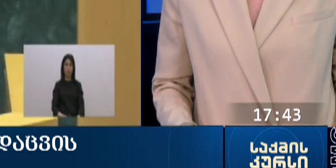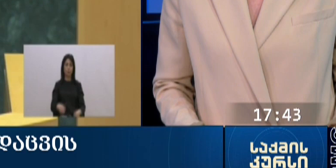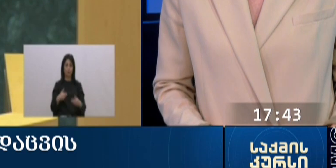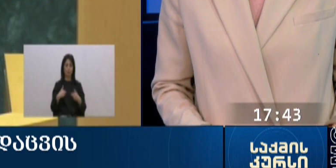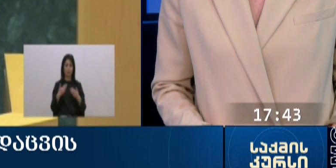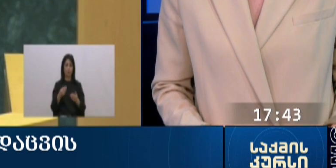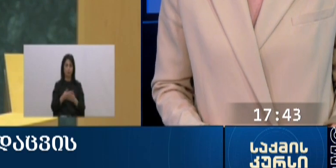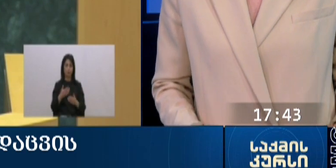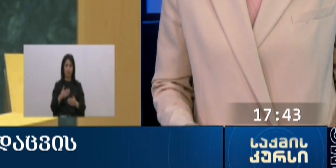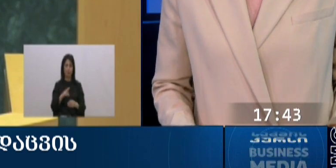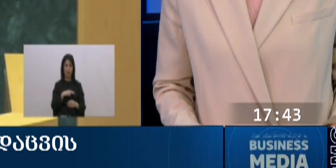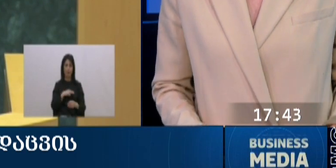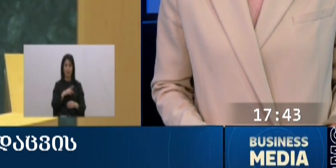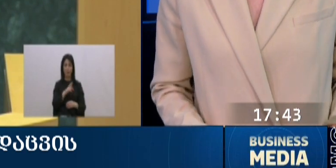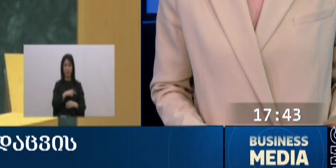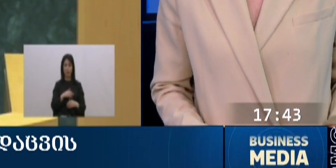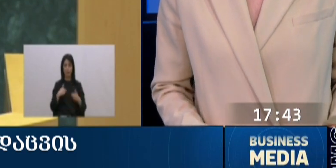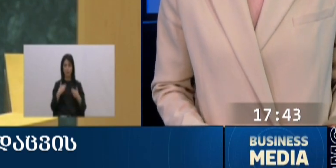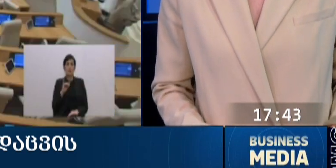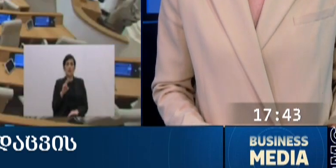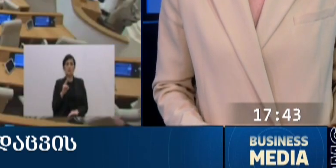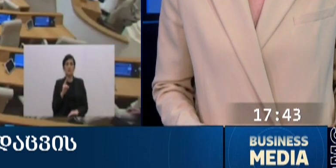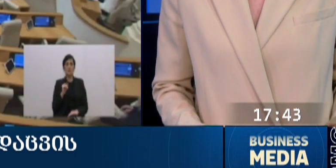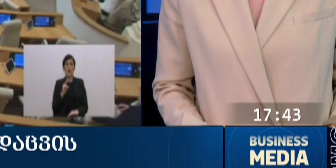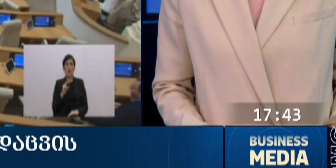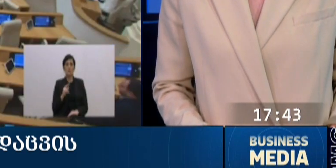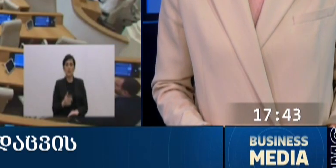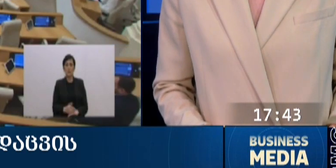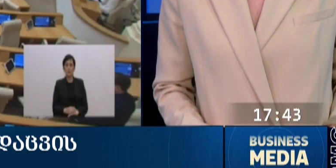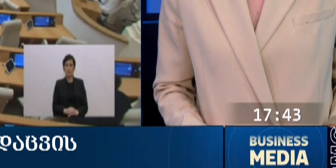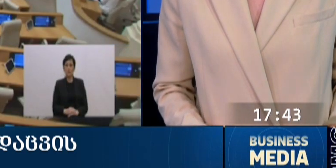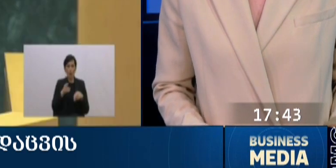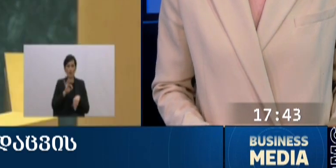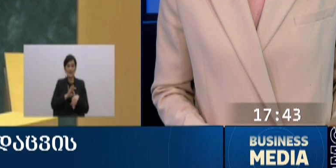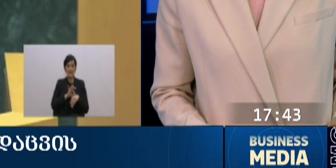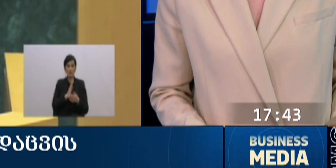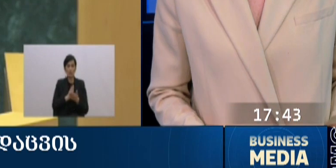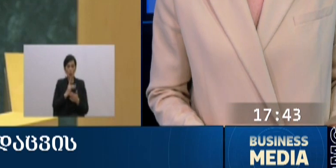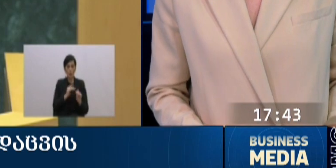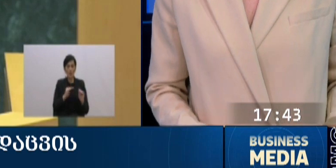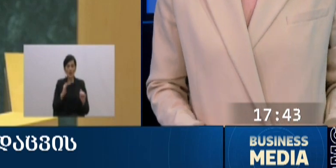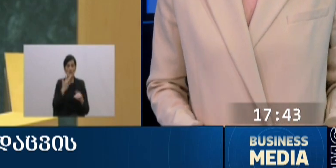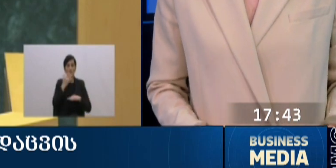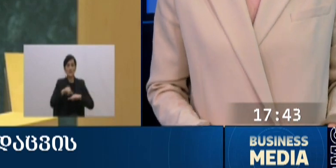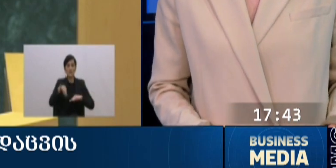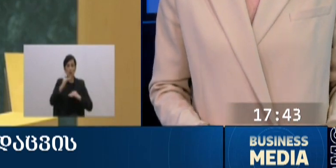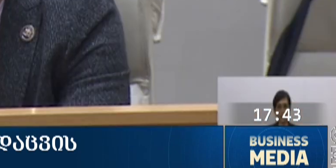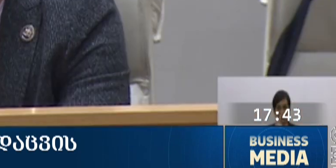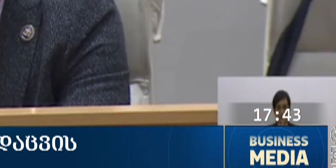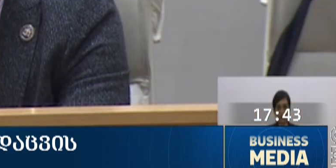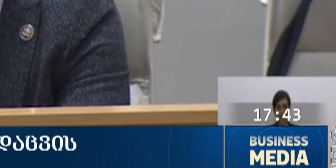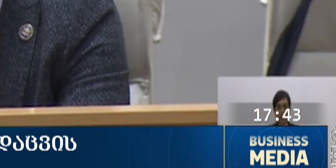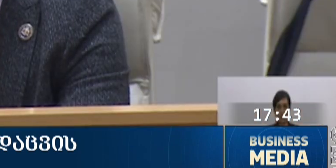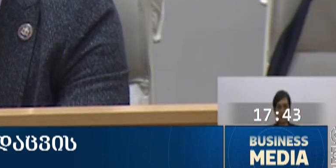khedavs saministro shenobis demontajis saqirobas rotsa amaze araferia natkvami ekspertizis dasqnashi. Nakhet rom